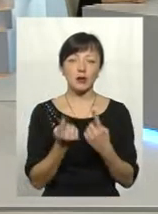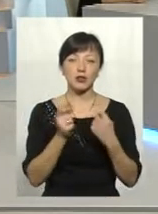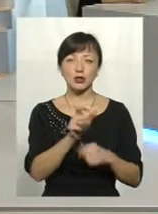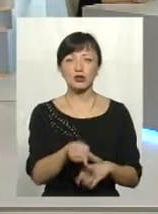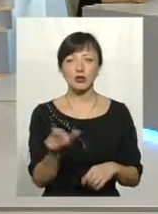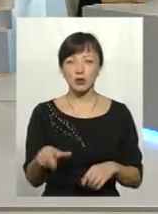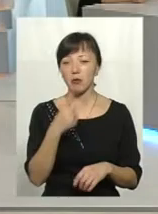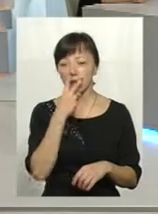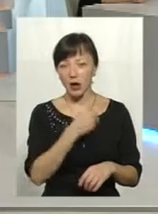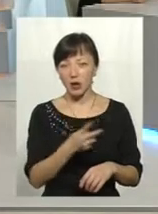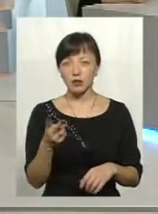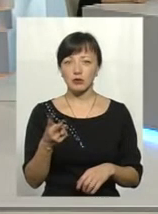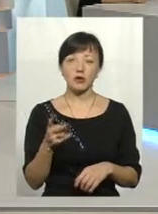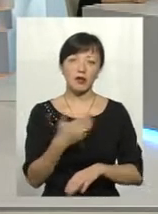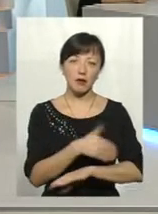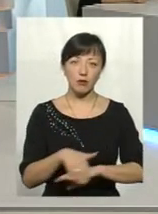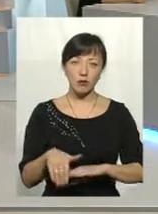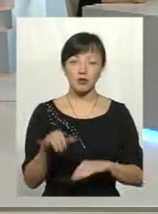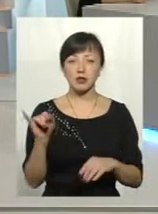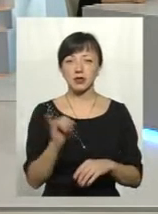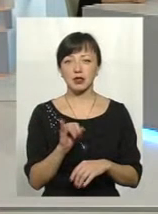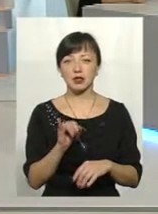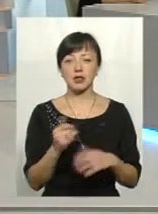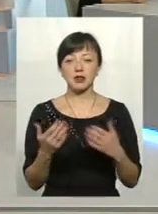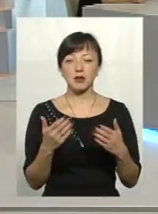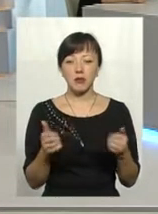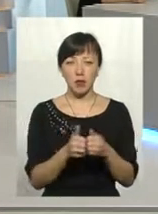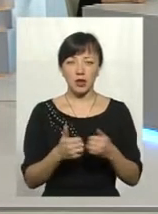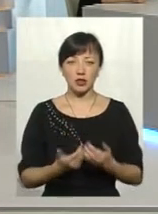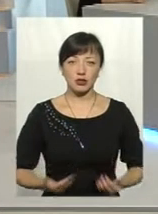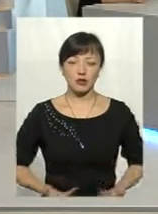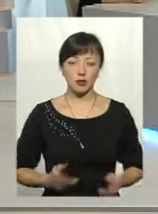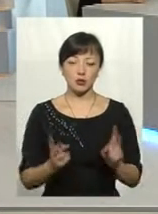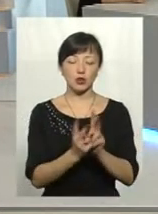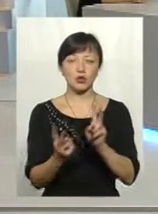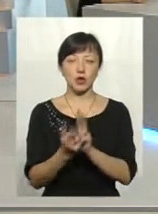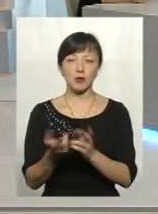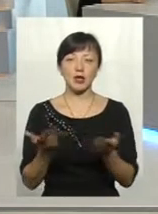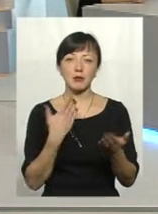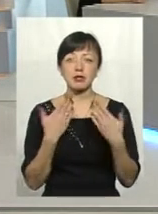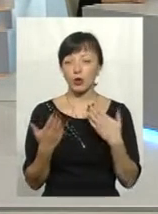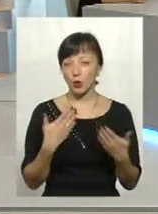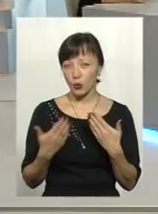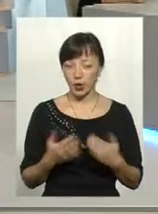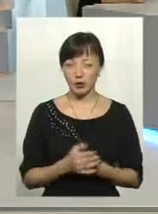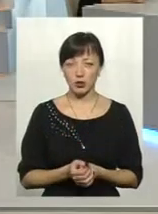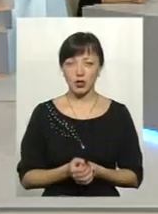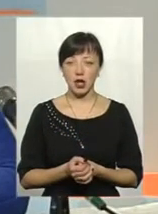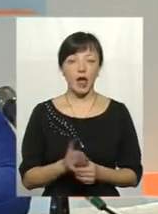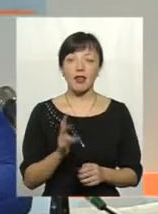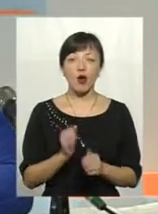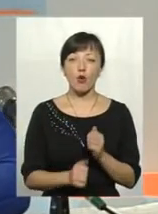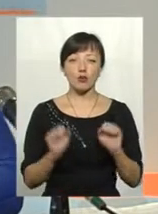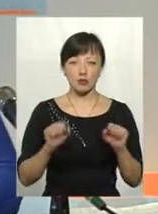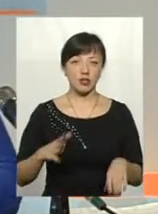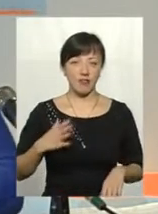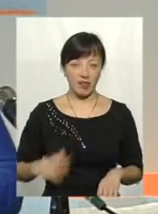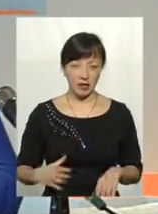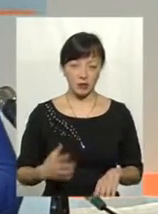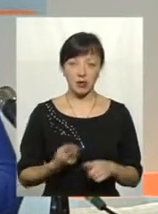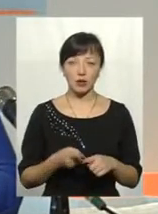громадяни, яких ми бачимо і на вулицях, і з якими поряд живемо, з якими зустрічаємося, з якими спілкуємося. Все. Не кожен може витримати.